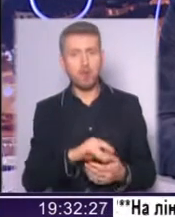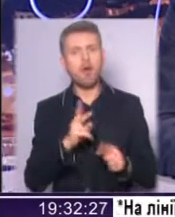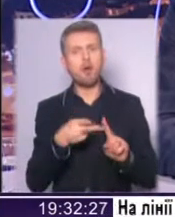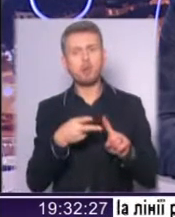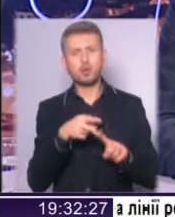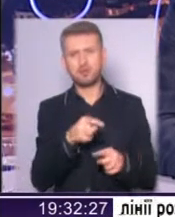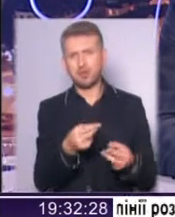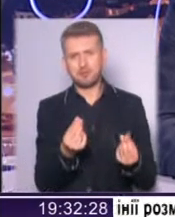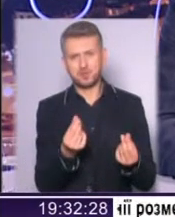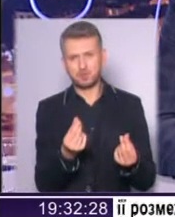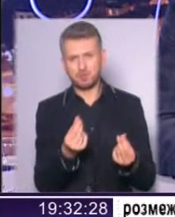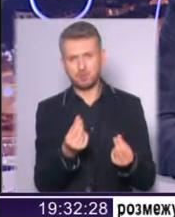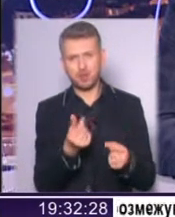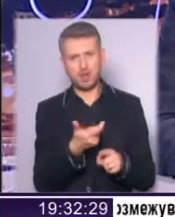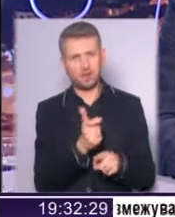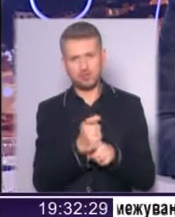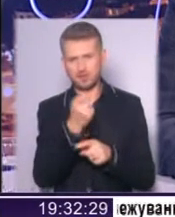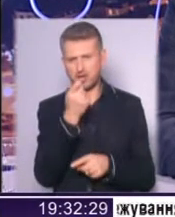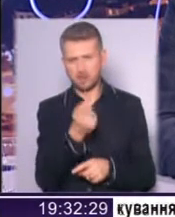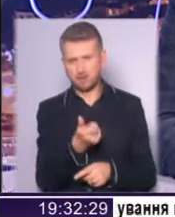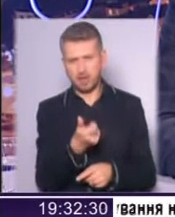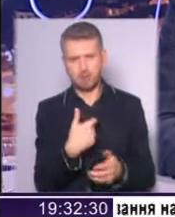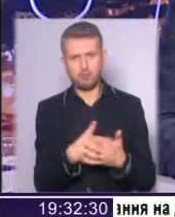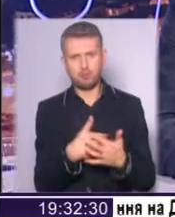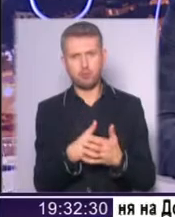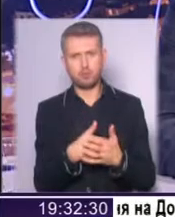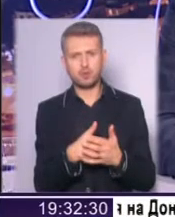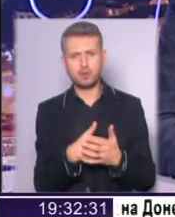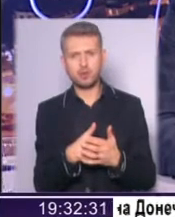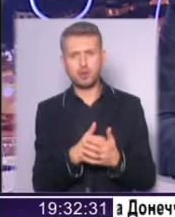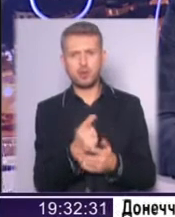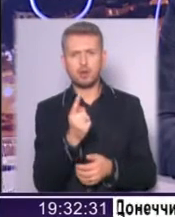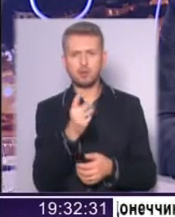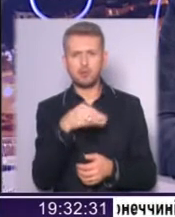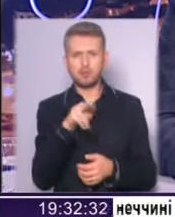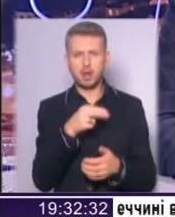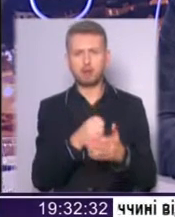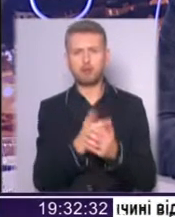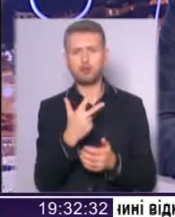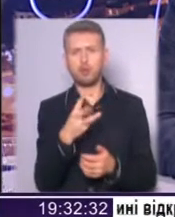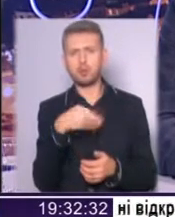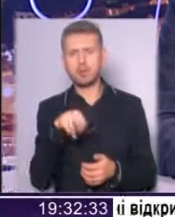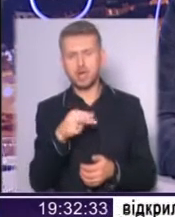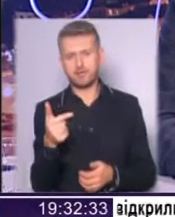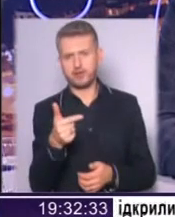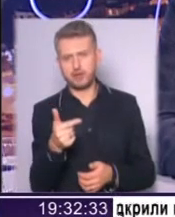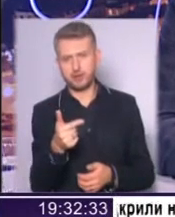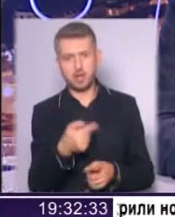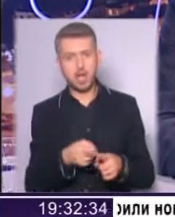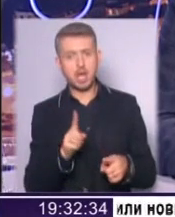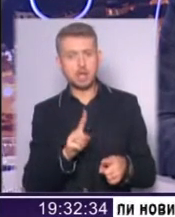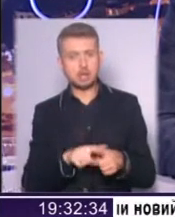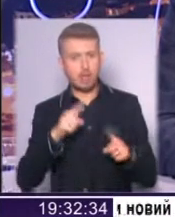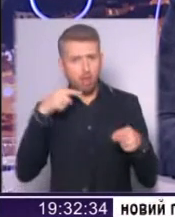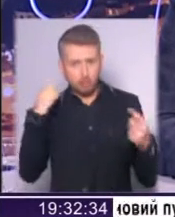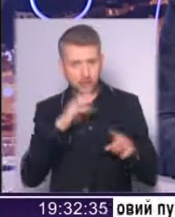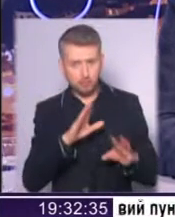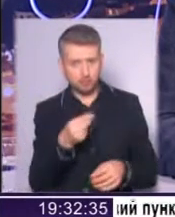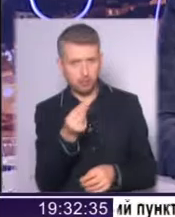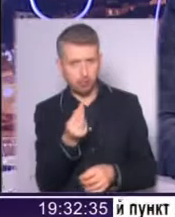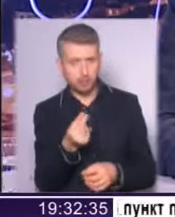забирають, а натомість забирають останню копійчину в навіть наших літніх людей, тобто в пенсіонерів. Ну,